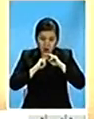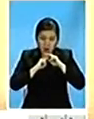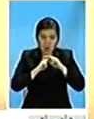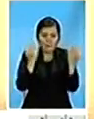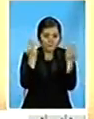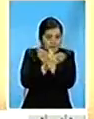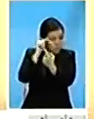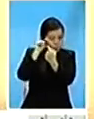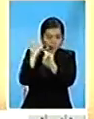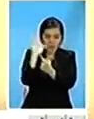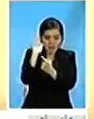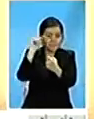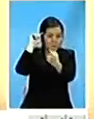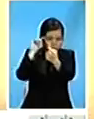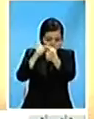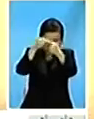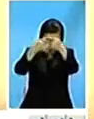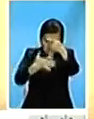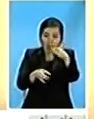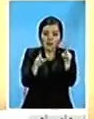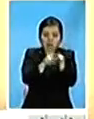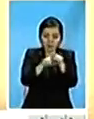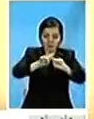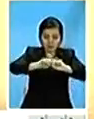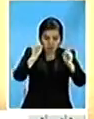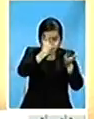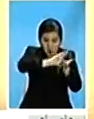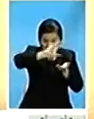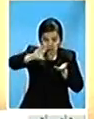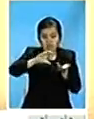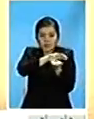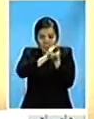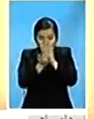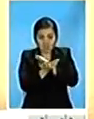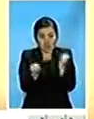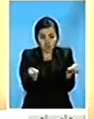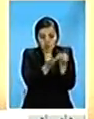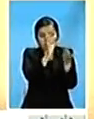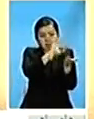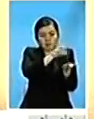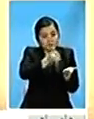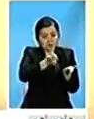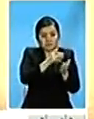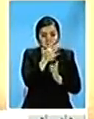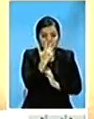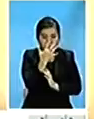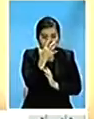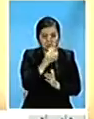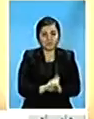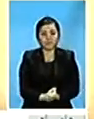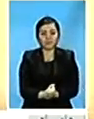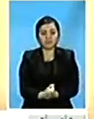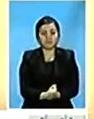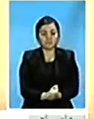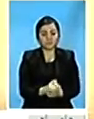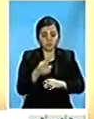แปลงวัตถุประสงค์ของรายการและไม่กระทบต่อวงเงินงบประมาณที่ตั้งไว้ท่านประธานที่เคารพครับ